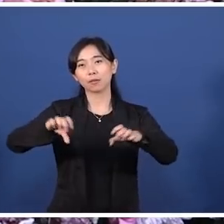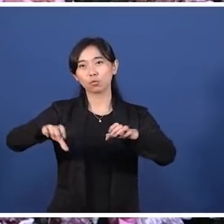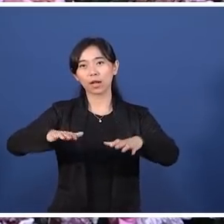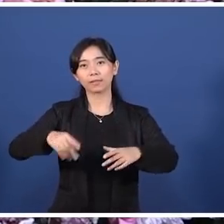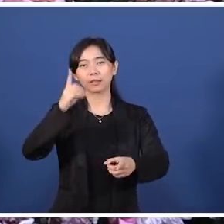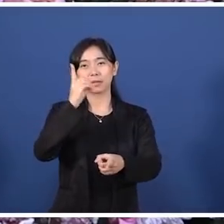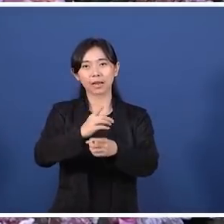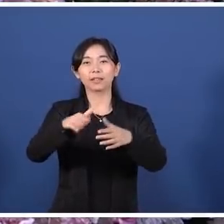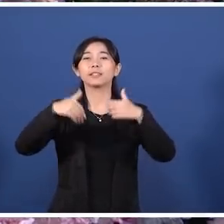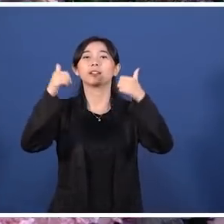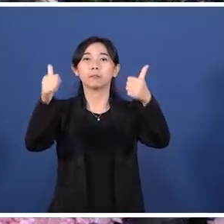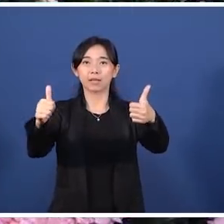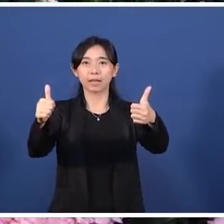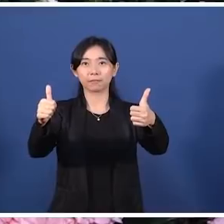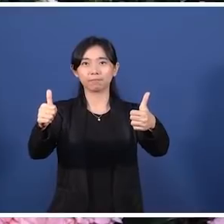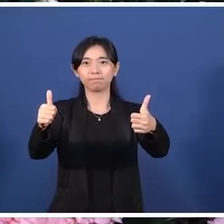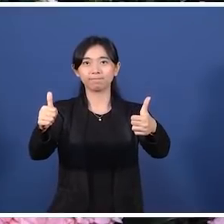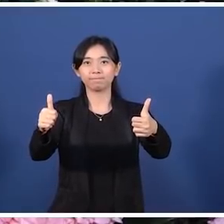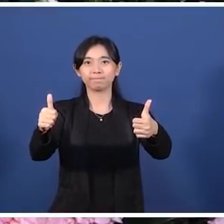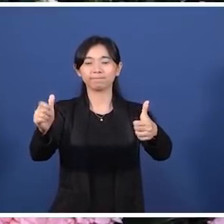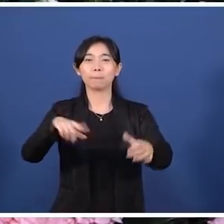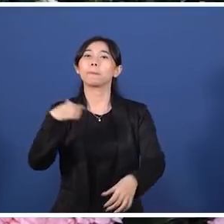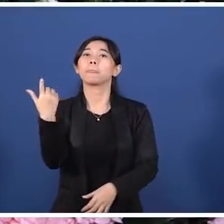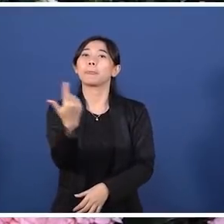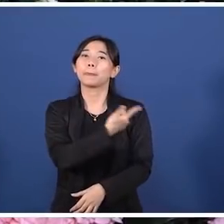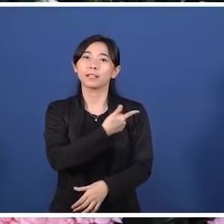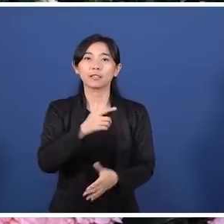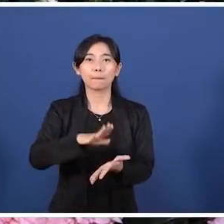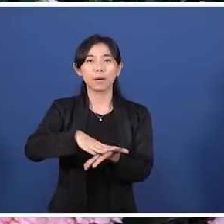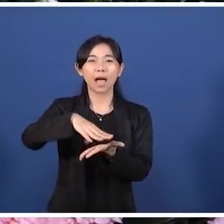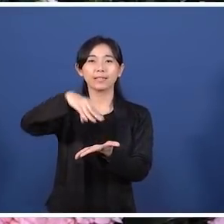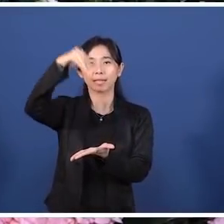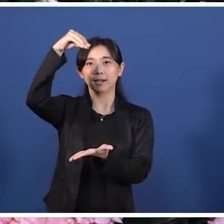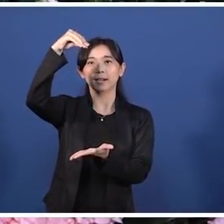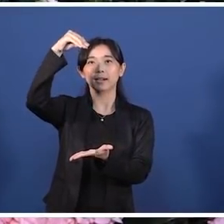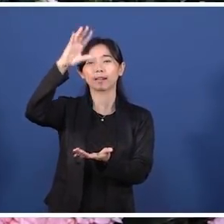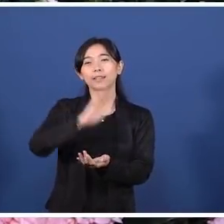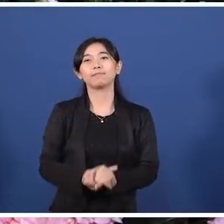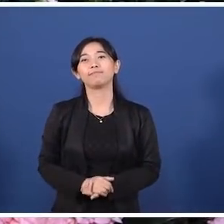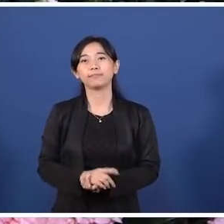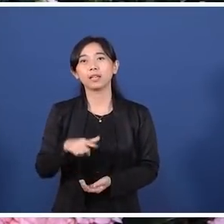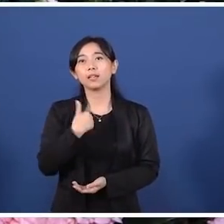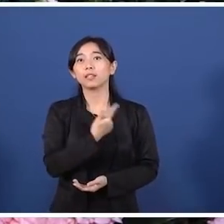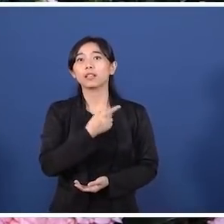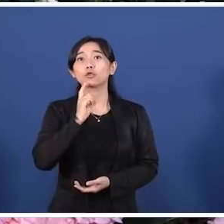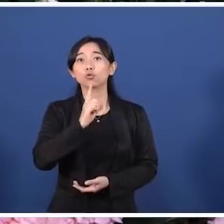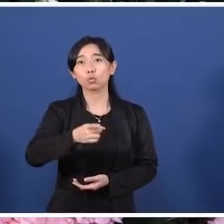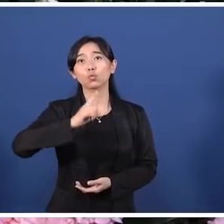mengupayakan kebenaran. Sepanjang kita berusaha untuk belajar, berusaha untuk